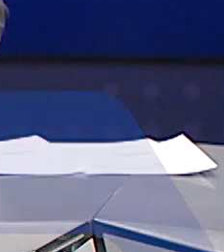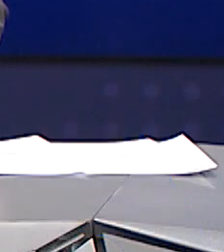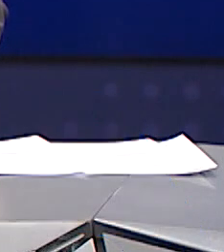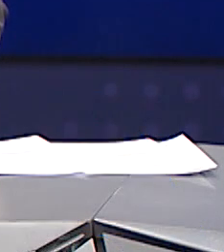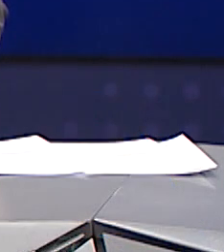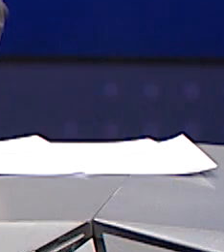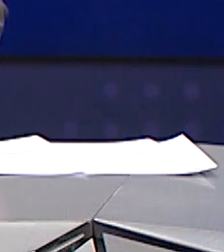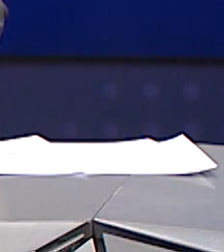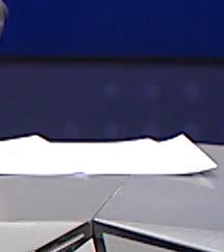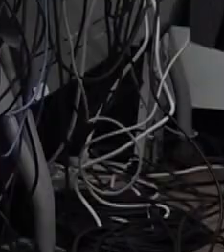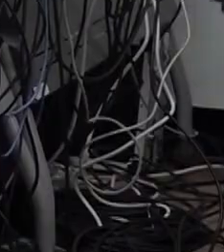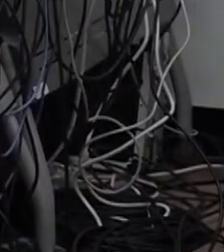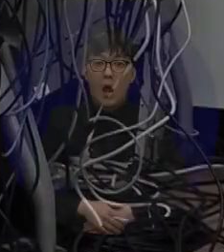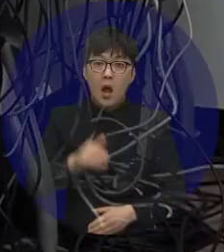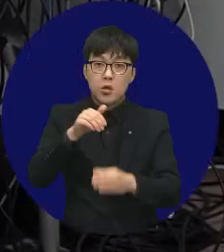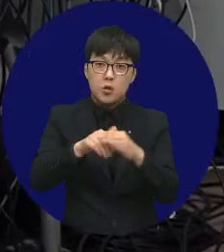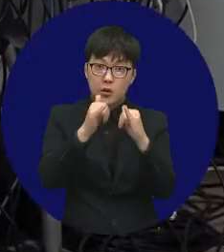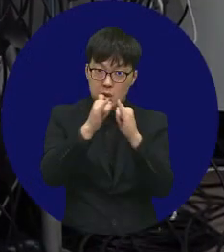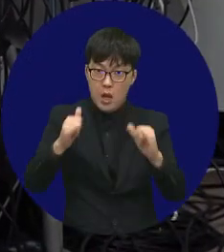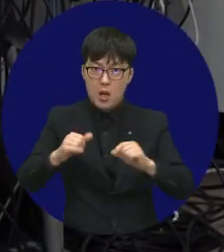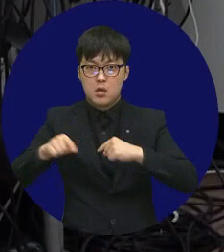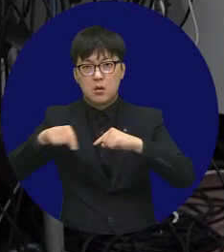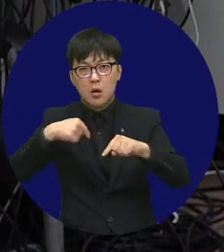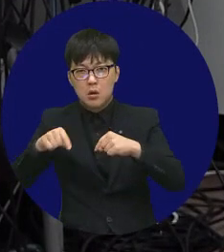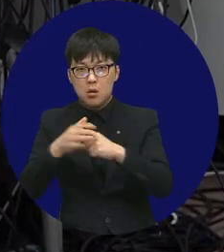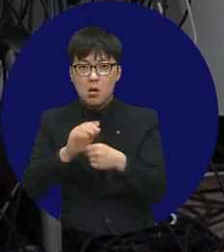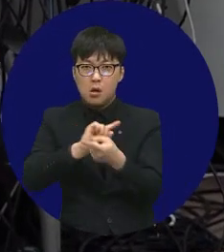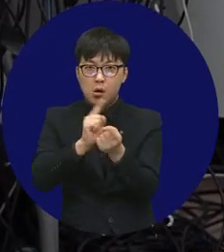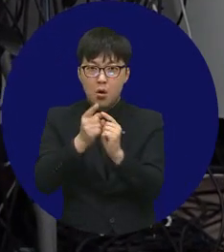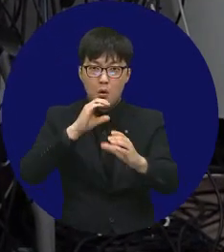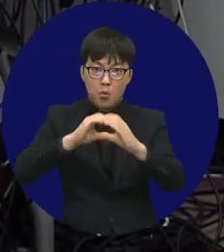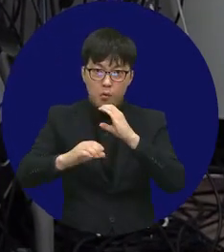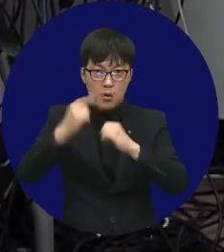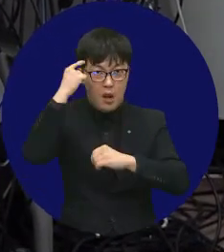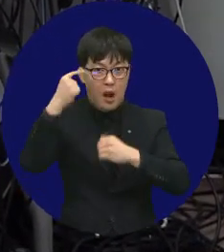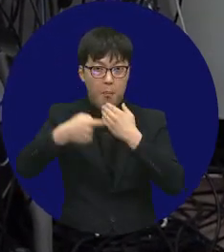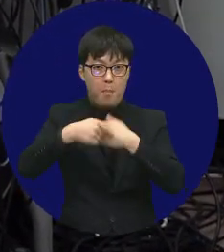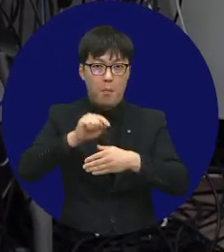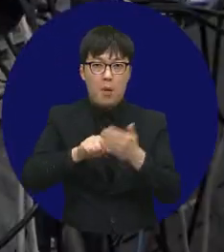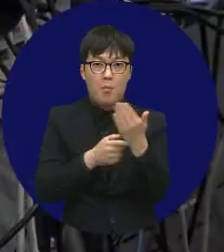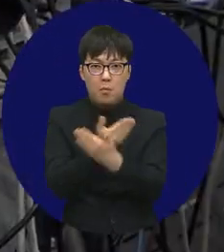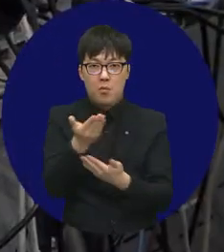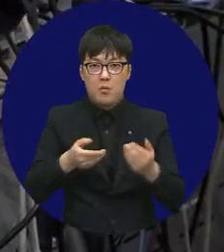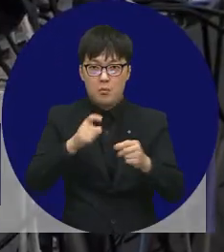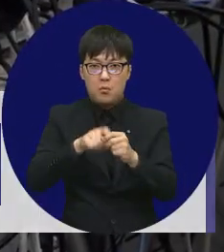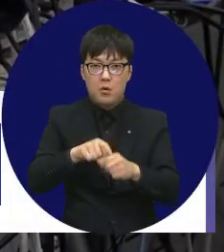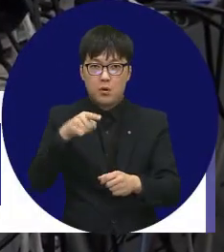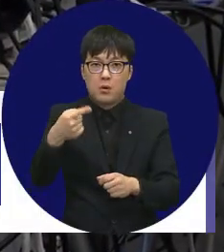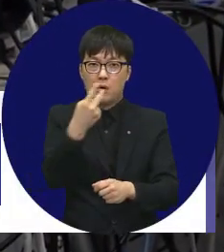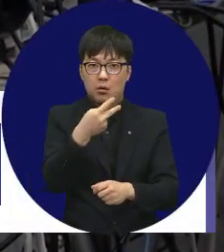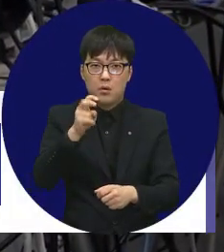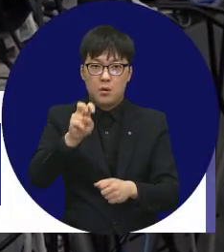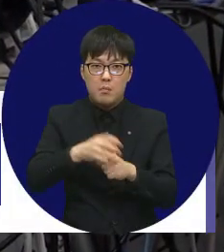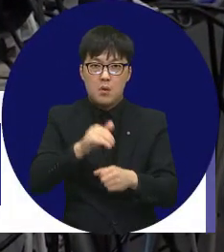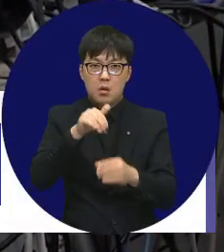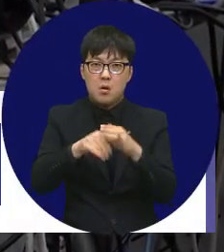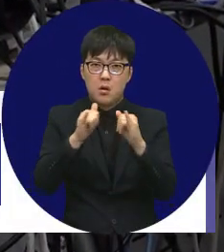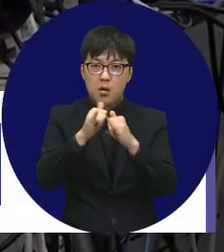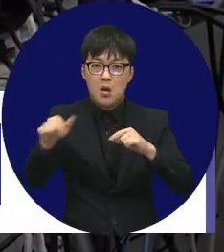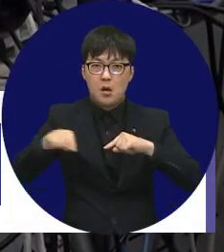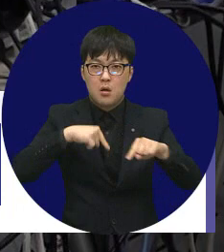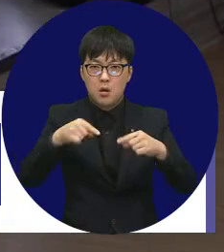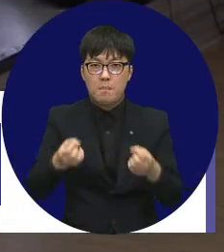자세한 내용 전해드립니다. 유권자와 정치인이 서로 소통하고 생각과 마음을 나누기에 마련된 2020 유권자